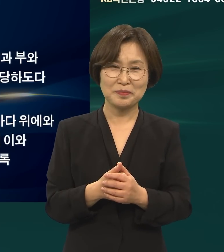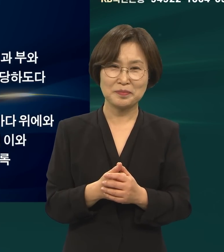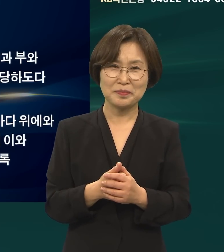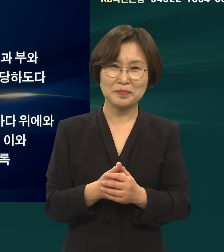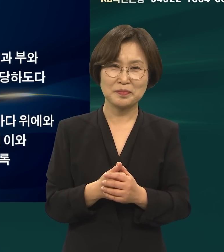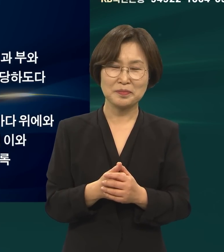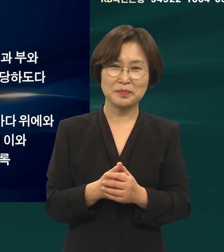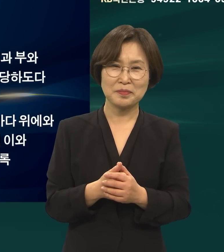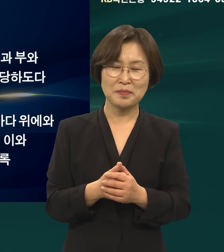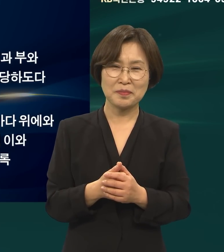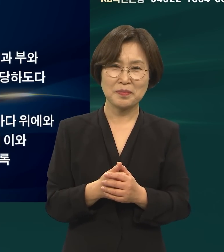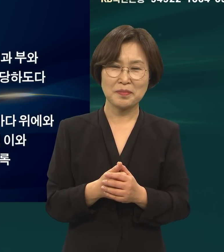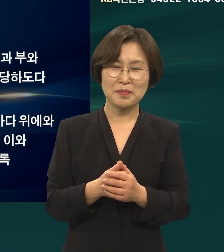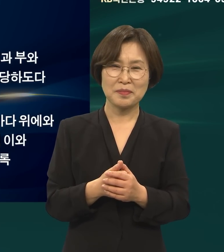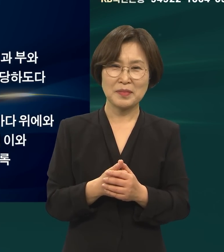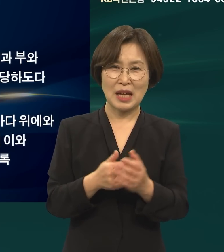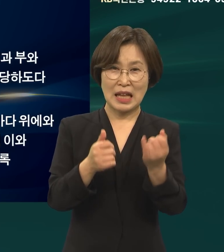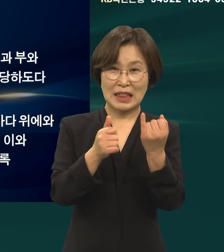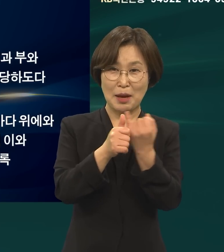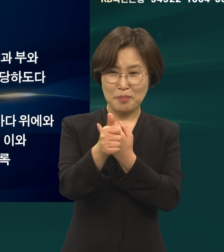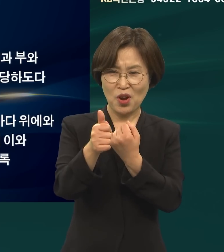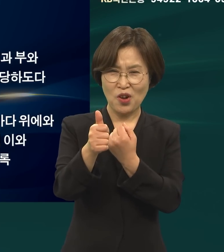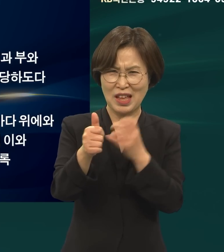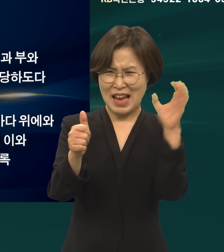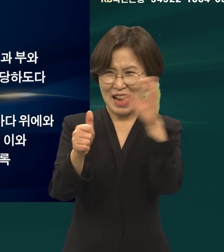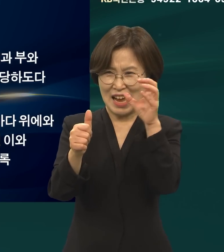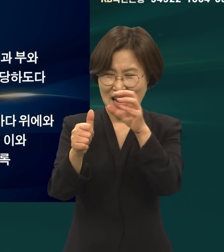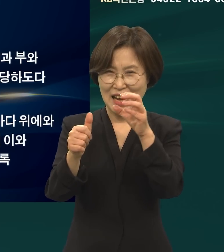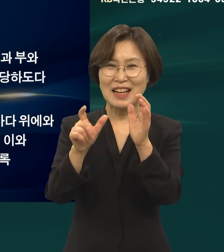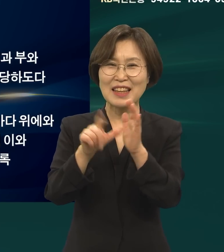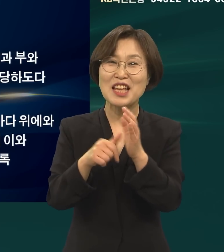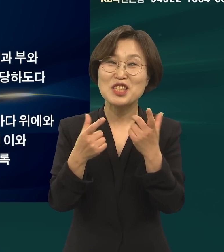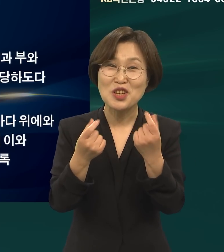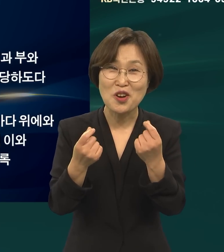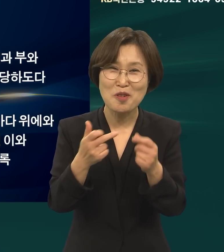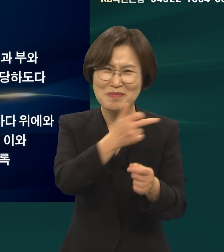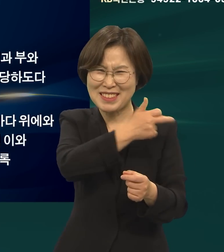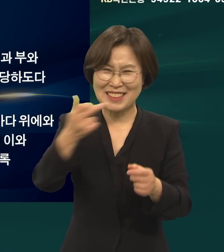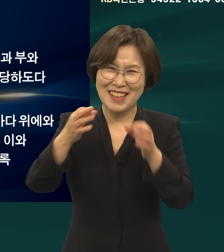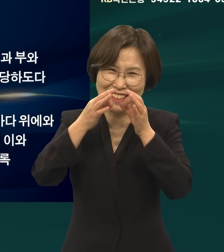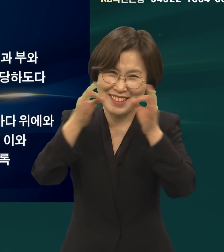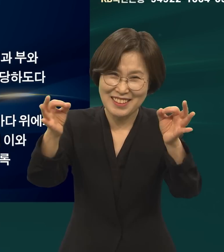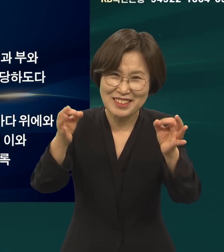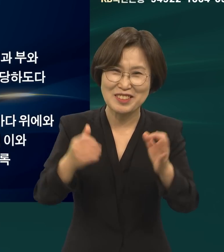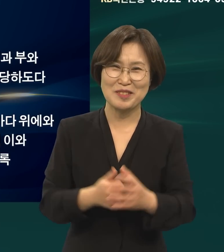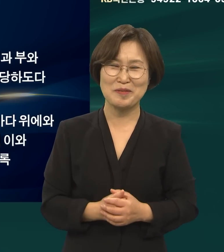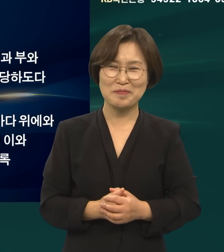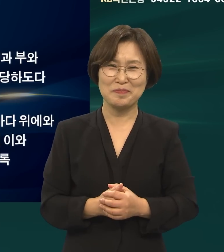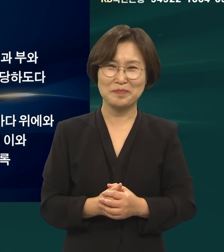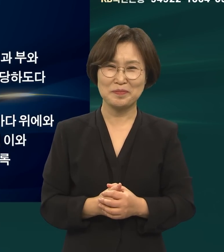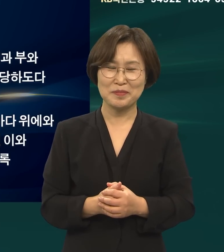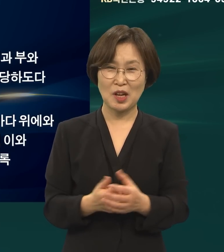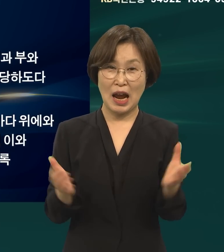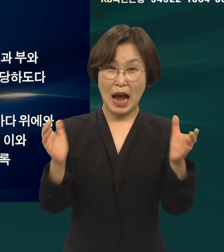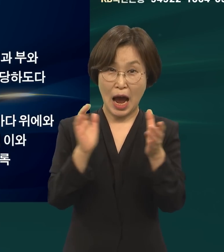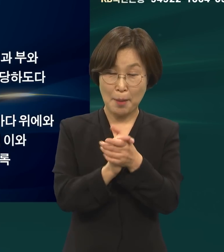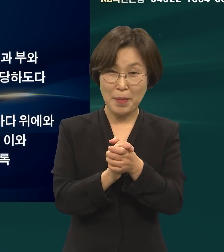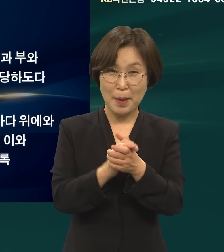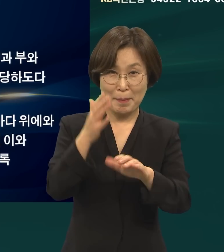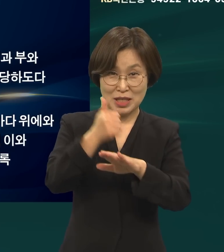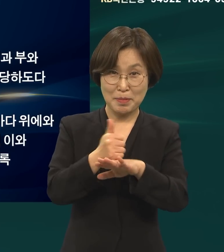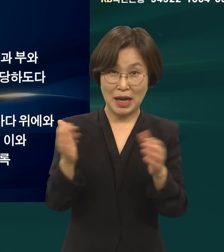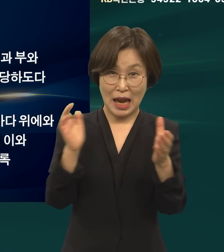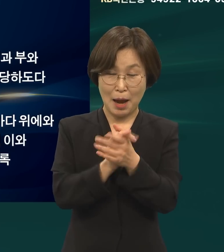말은 남편들을 야단칠 때보다 더 큰 목소리로 하라는 얘기예요. 다 돌릴지어다까지 하고 아멘을 3번. 그리고